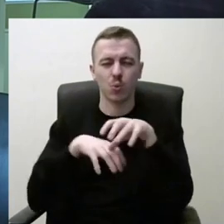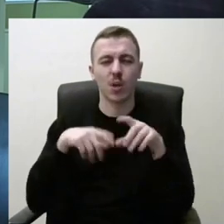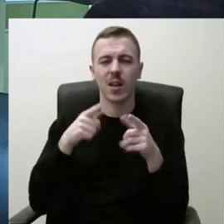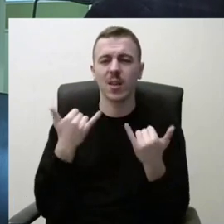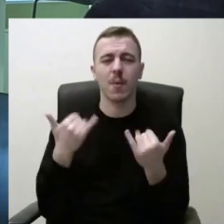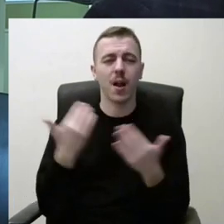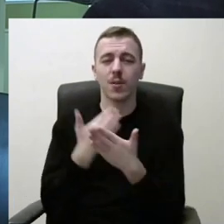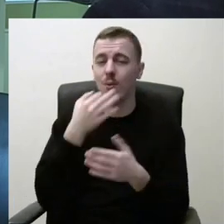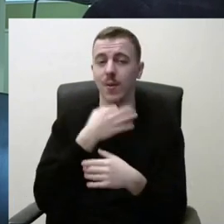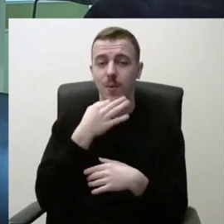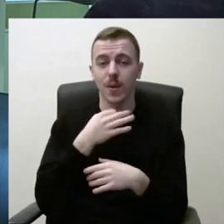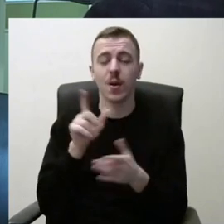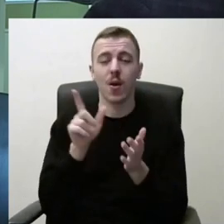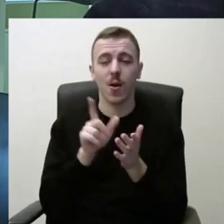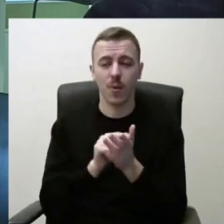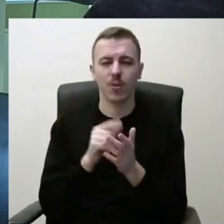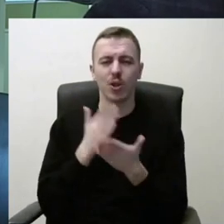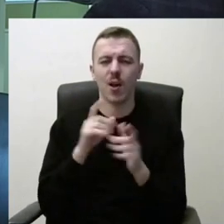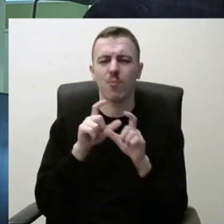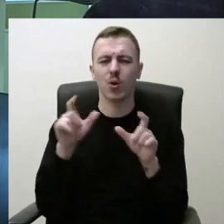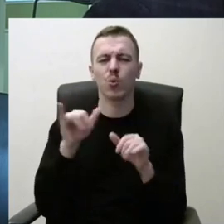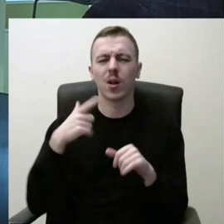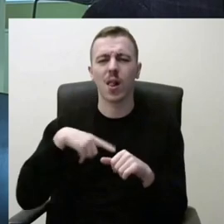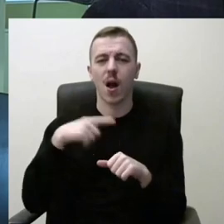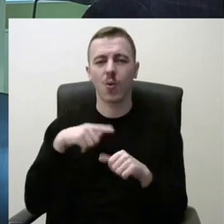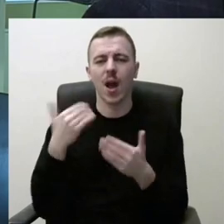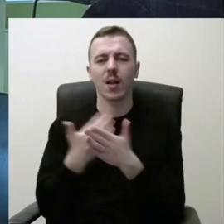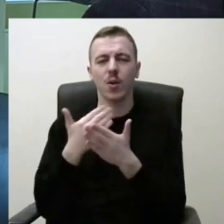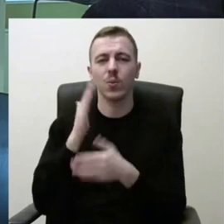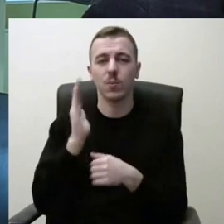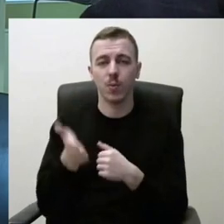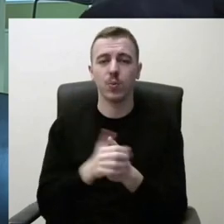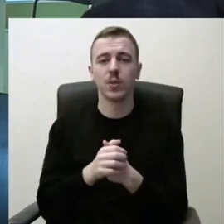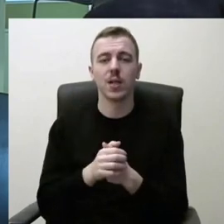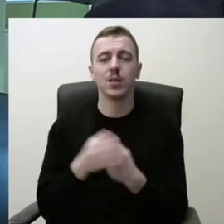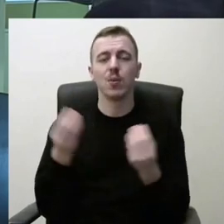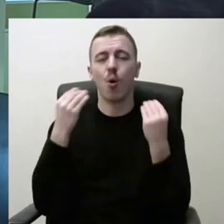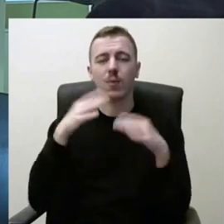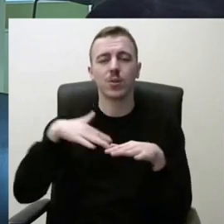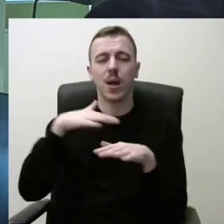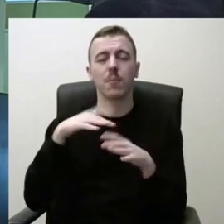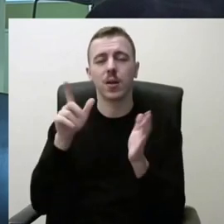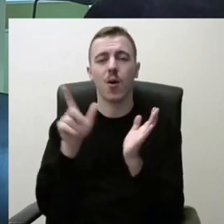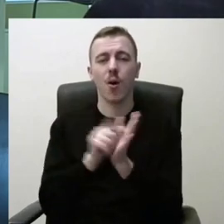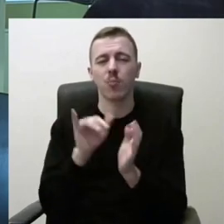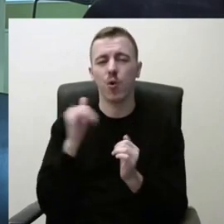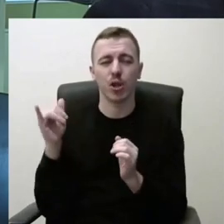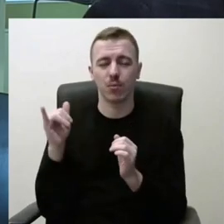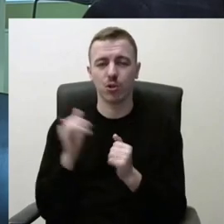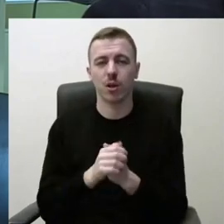atnaujinta, taip turime tokių mokyklų, kur dar laukia atnaujinimo, nes mokymosi aplinka turi būti kokybiška